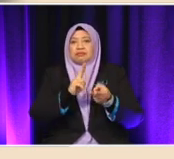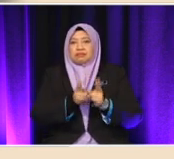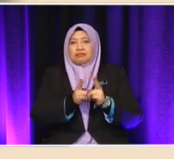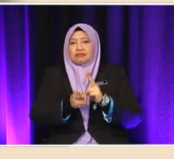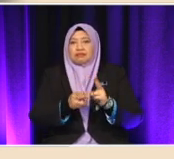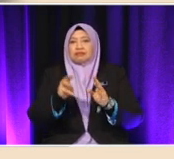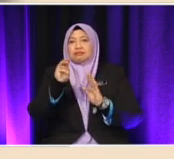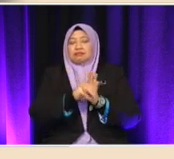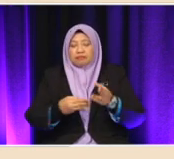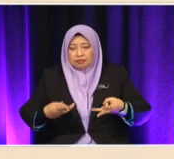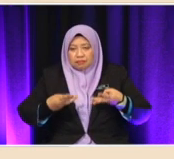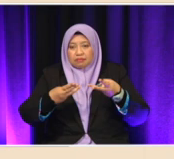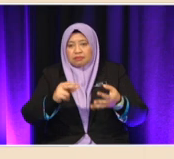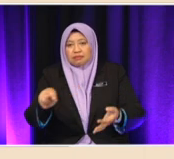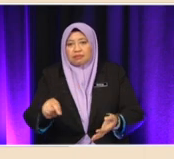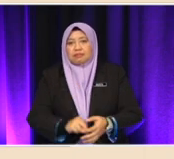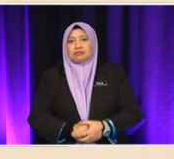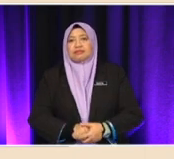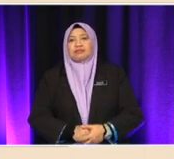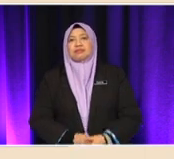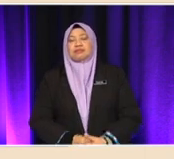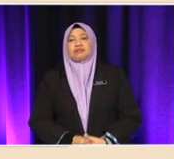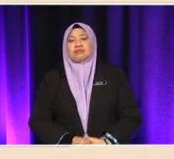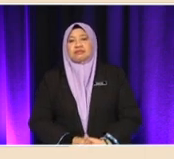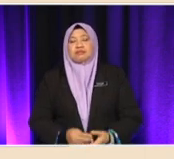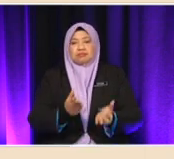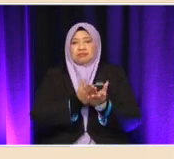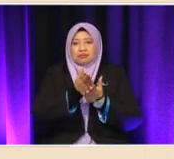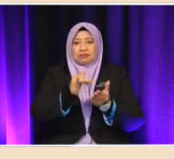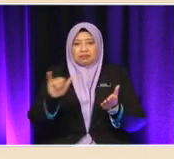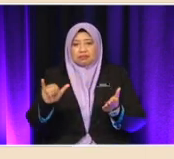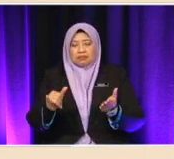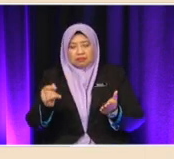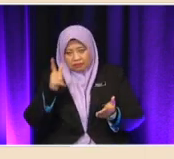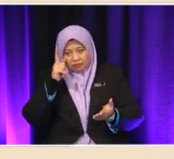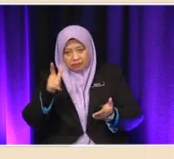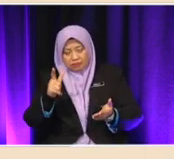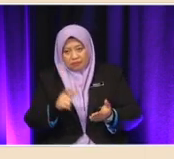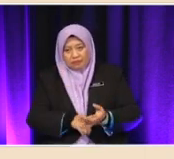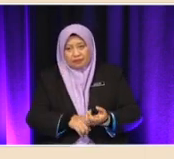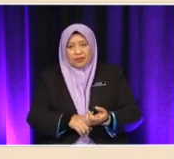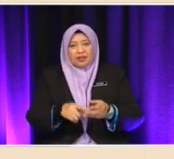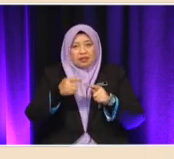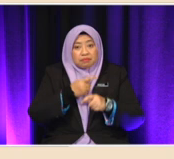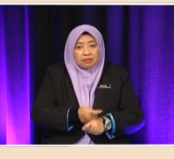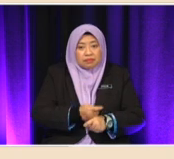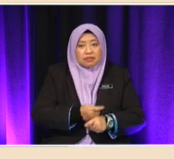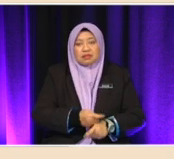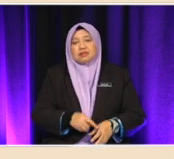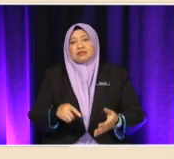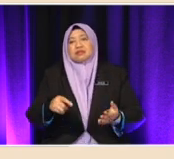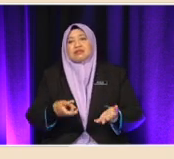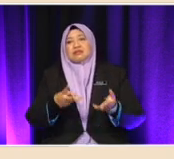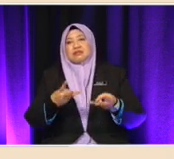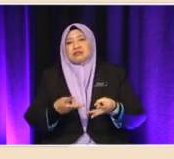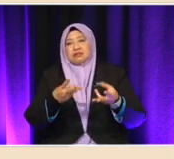penawaran oke oke seterusnya kita nak lihat penentu penawaran Apakah faktur